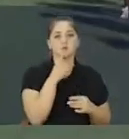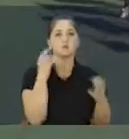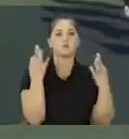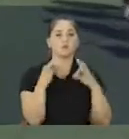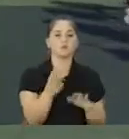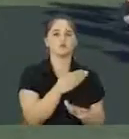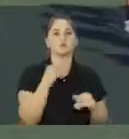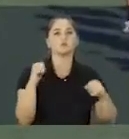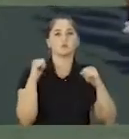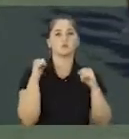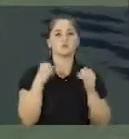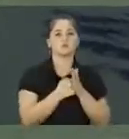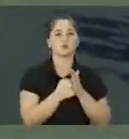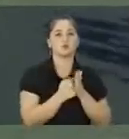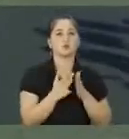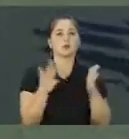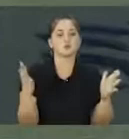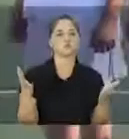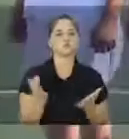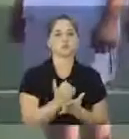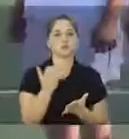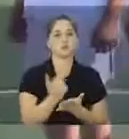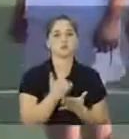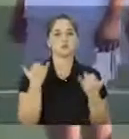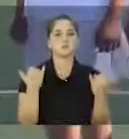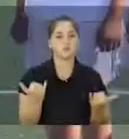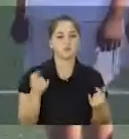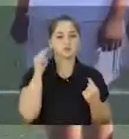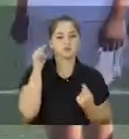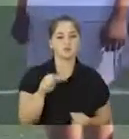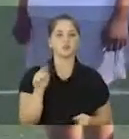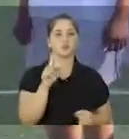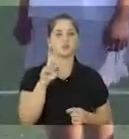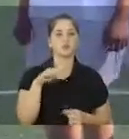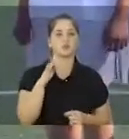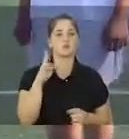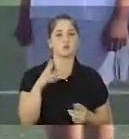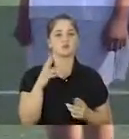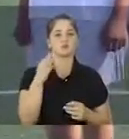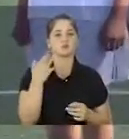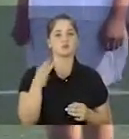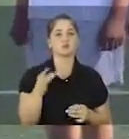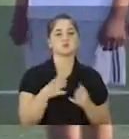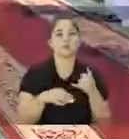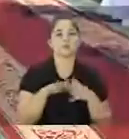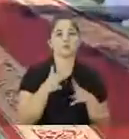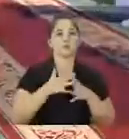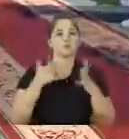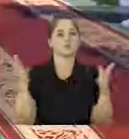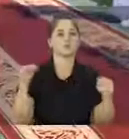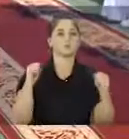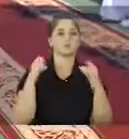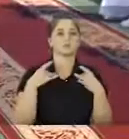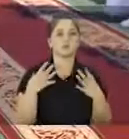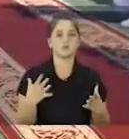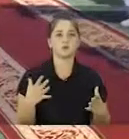позволили нашим спортсменам достичь больших успехов. Сегодня совпало, что под эгидой ДВД на Шетской земле проходит большой спортивный